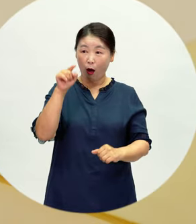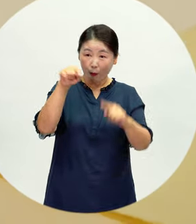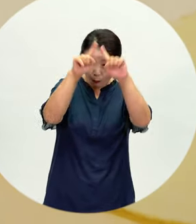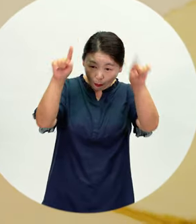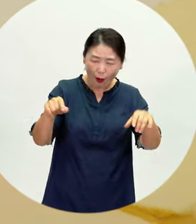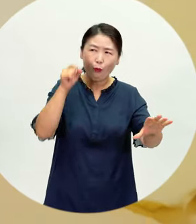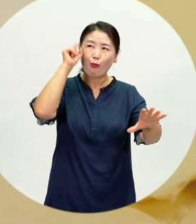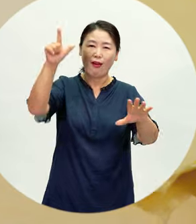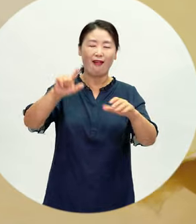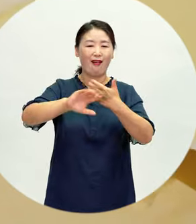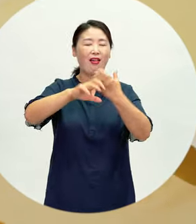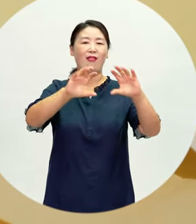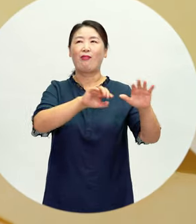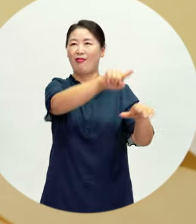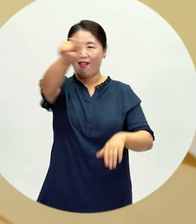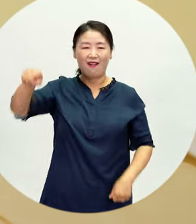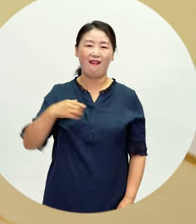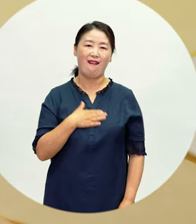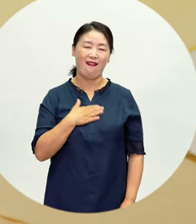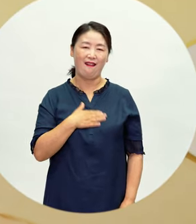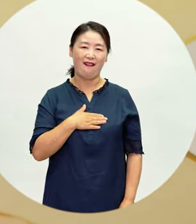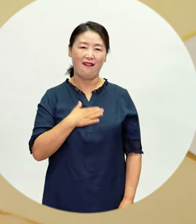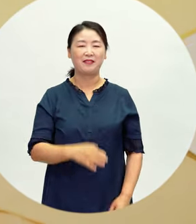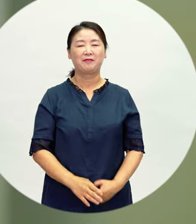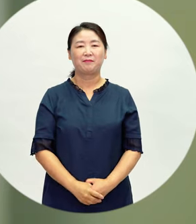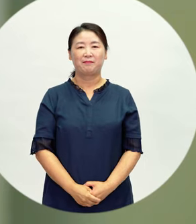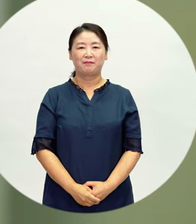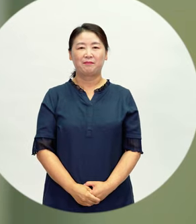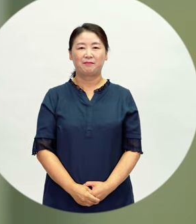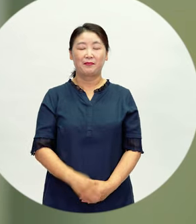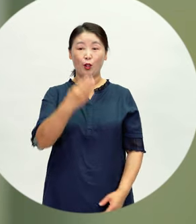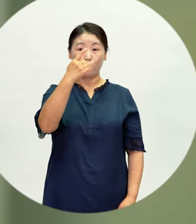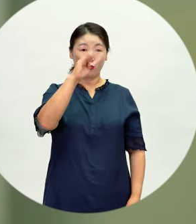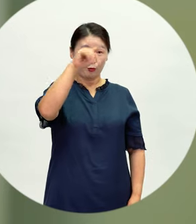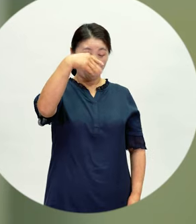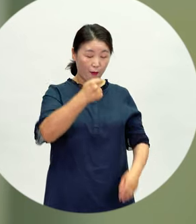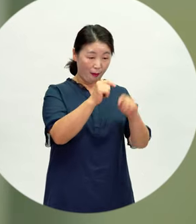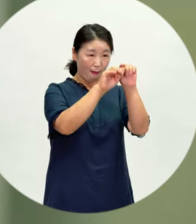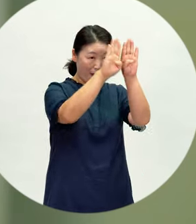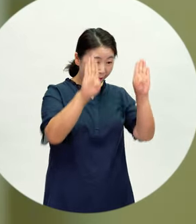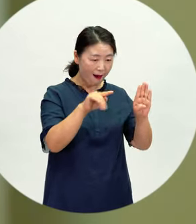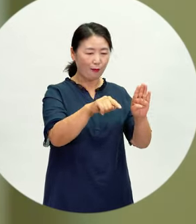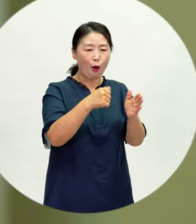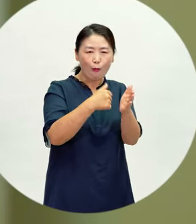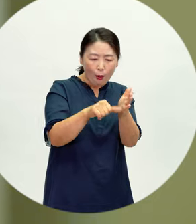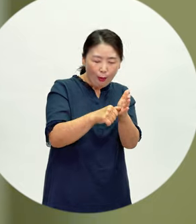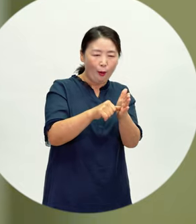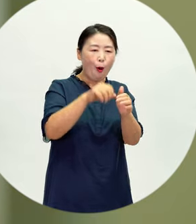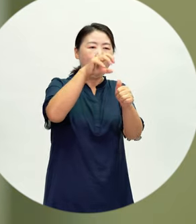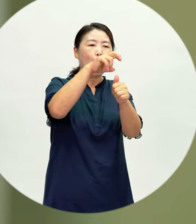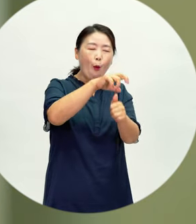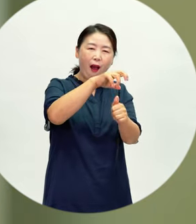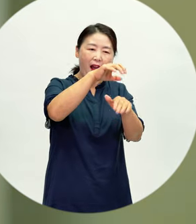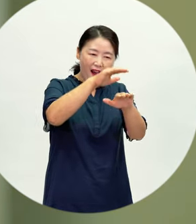널리 알려져 세계적으로 이미 유명세를 떨치고 있습니다. 특히 루브르 박물관에서는 문화재 보존재료로도 한지를